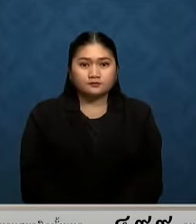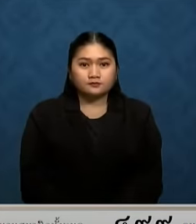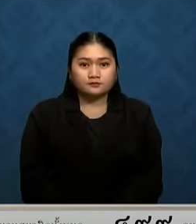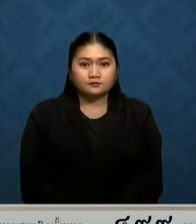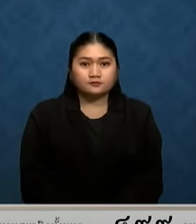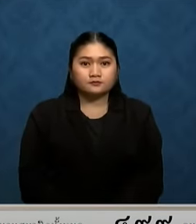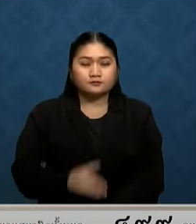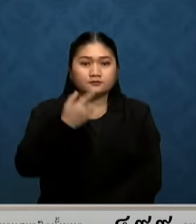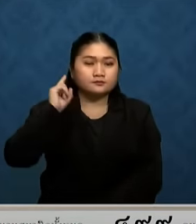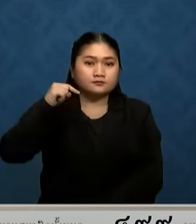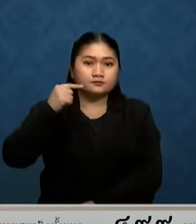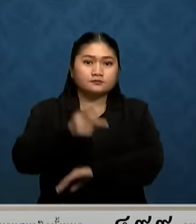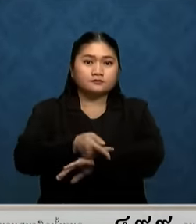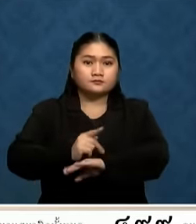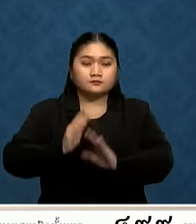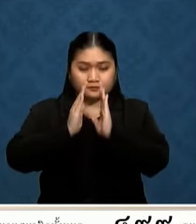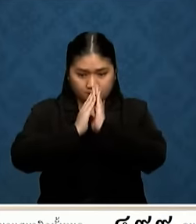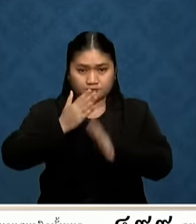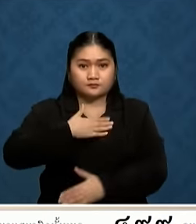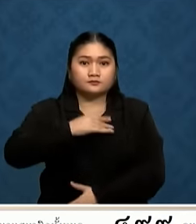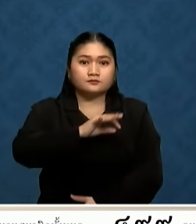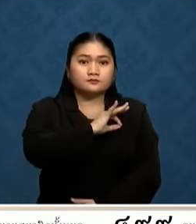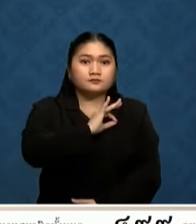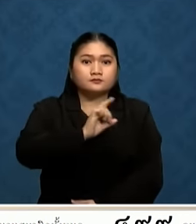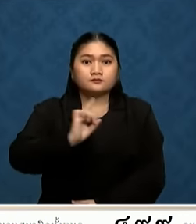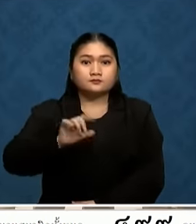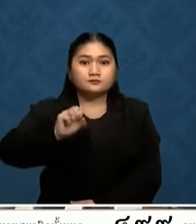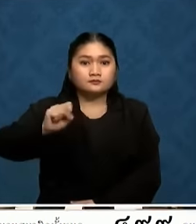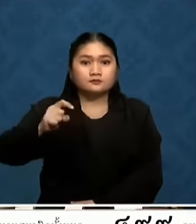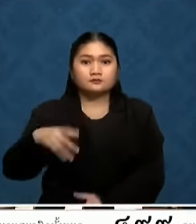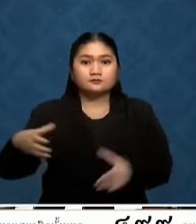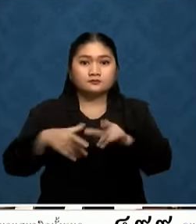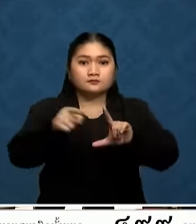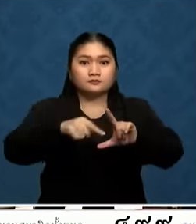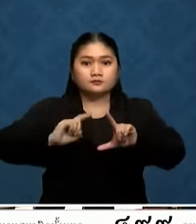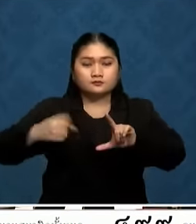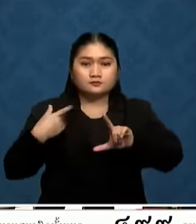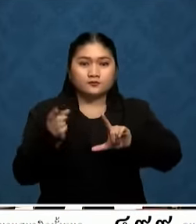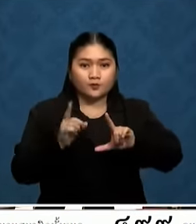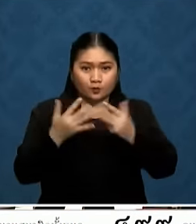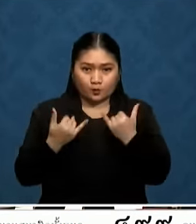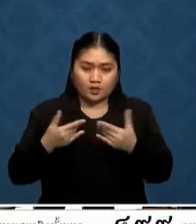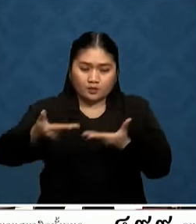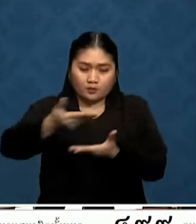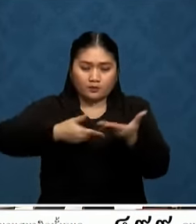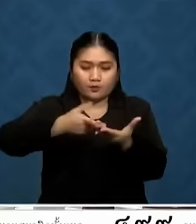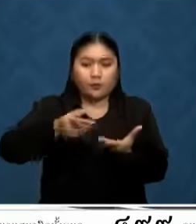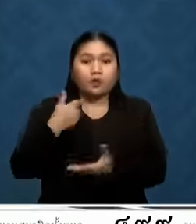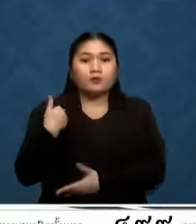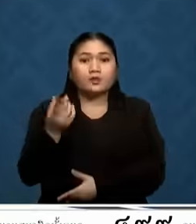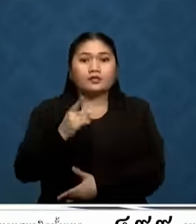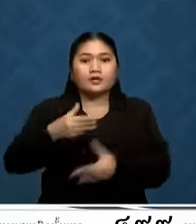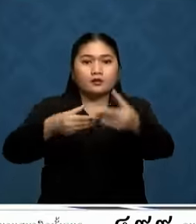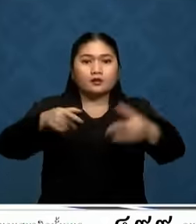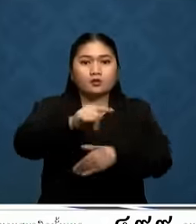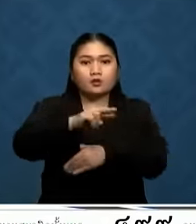กราบเรียนท่านประธานที่เคารพค่ะศิริกัญญาจันสกุลผู้แทนราษฎรแบบบัญชีรายชื่อพรรคก้าวไกลค่ะวันนี้ที่เรากำลังพิจารณากันอยู่นั่นคือร่าง